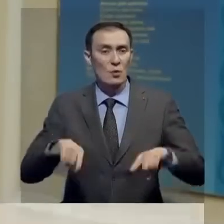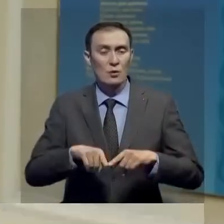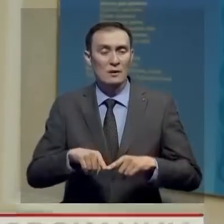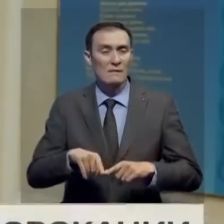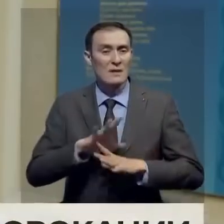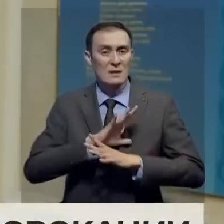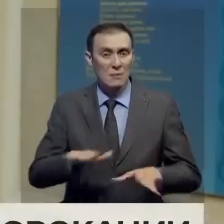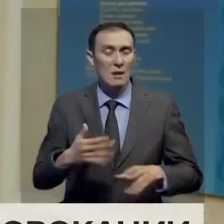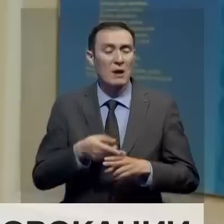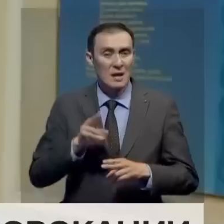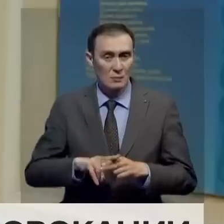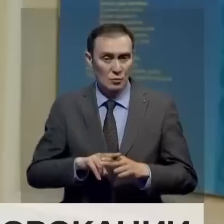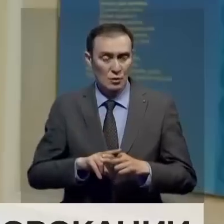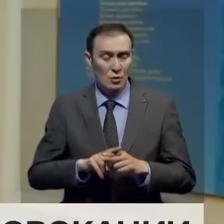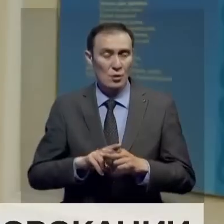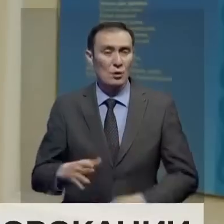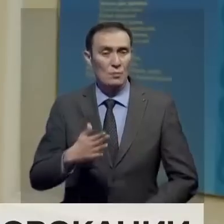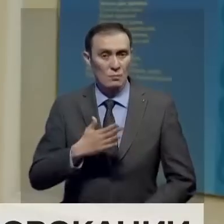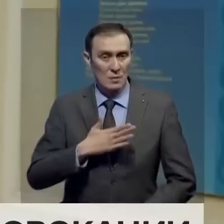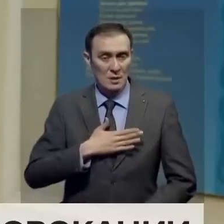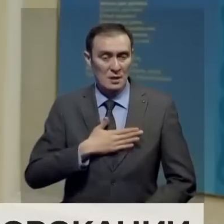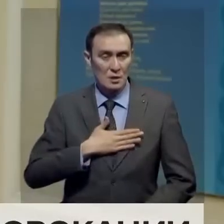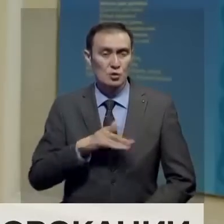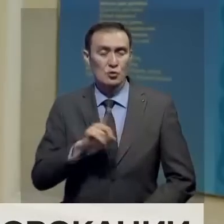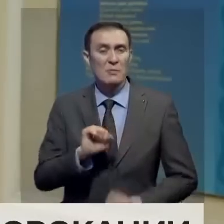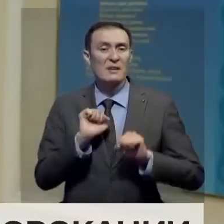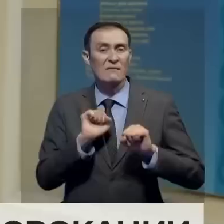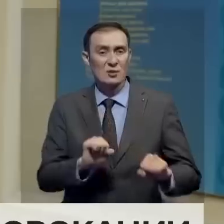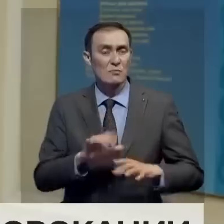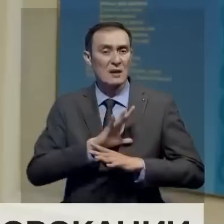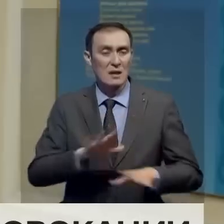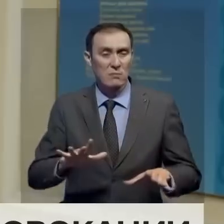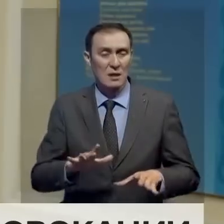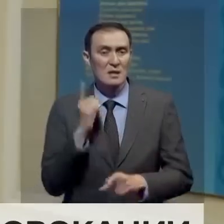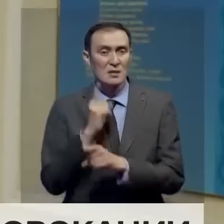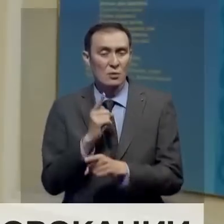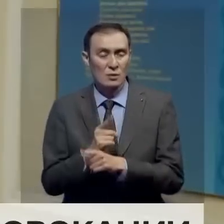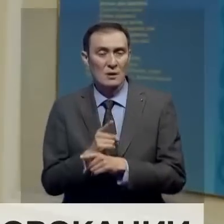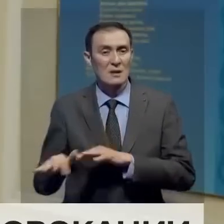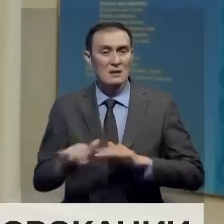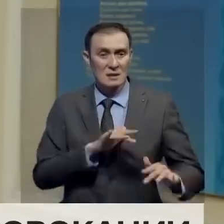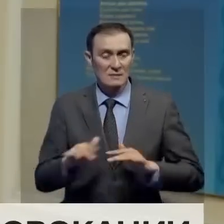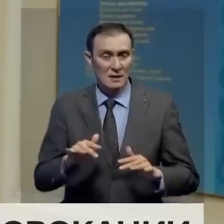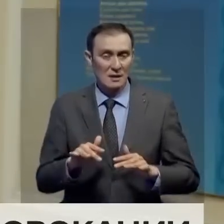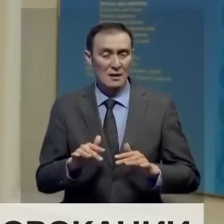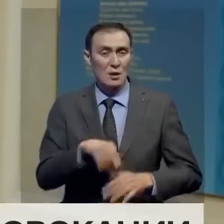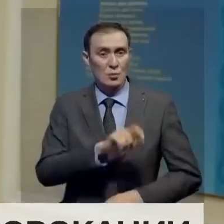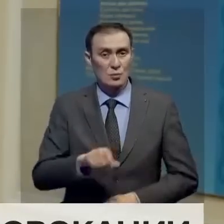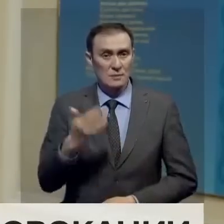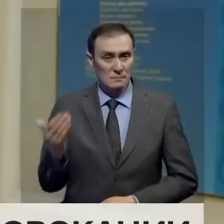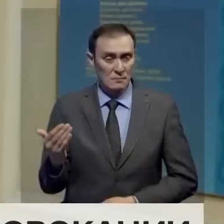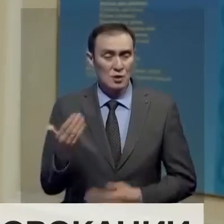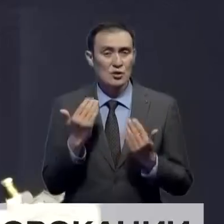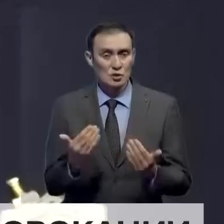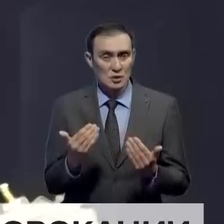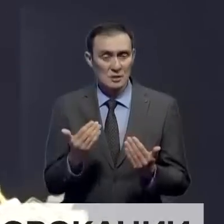не получали. В этой связи мы в целях предотвращения незаконных действий лиц